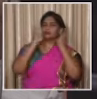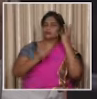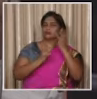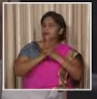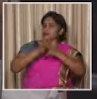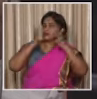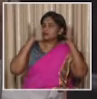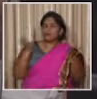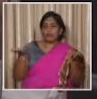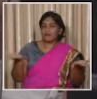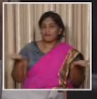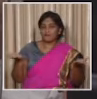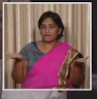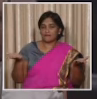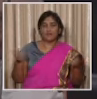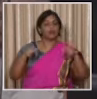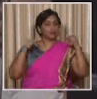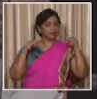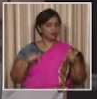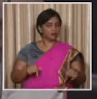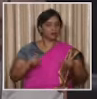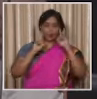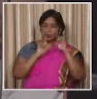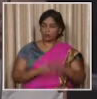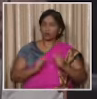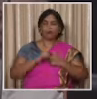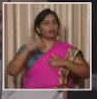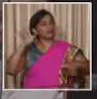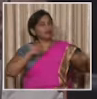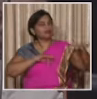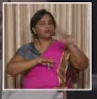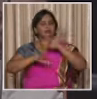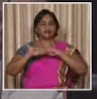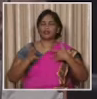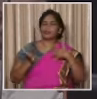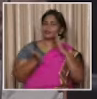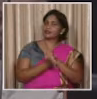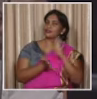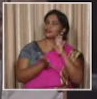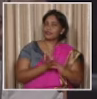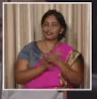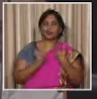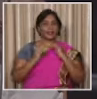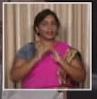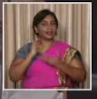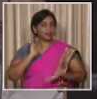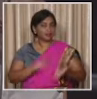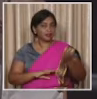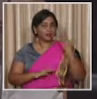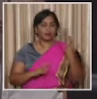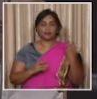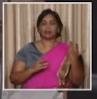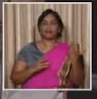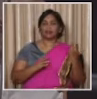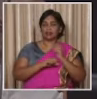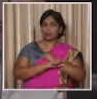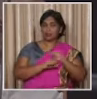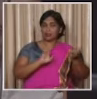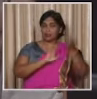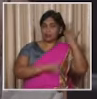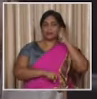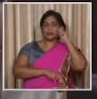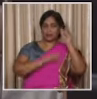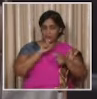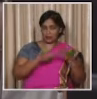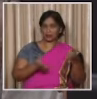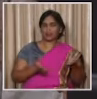මොන තරමක් ඉන්නවද? අද මෙහෙම ගමන් බිමන් යන්නේ විනෝද වෙන්නේ ගෙදරින් එළියට බහින්න විදියක් නැතුව හිටපු